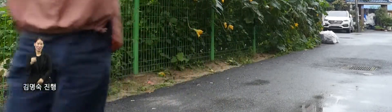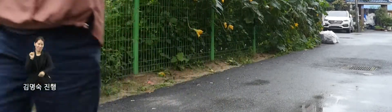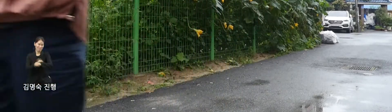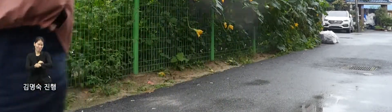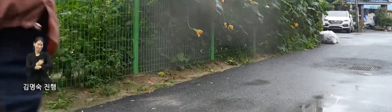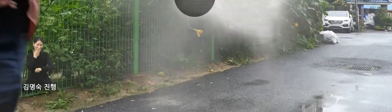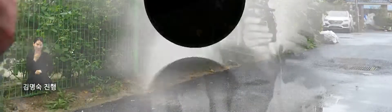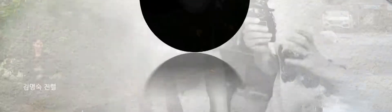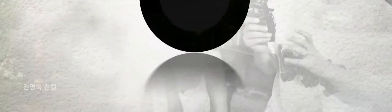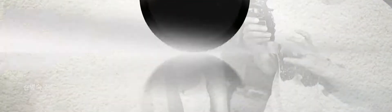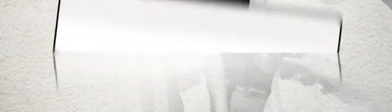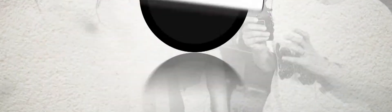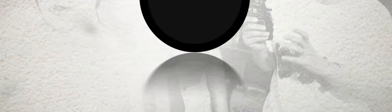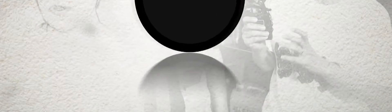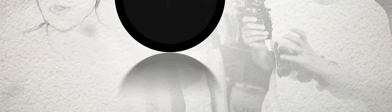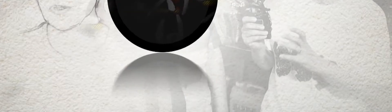잘하죠, 팔굽혀 펴기.